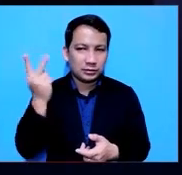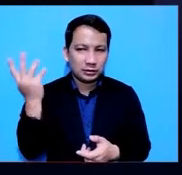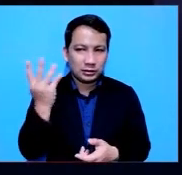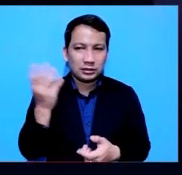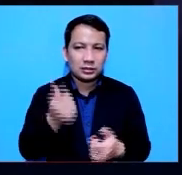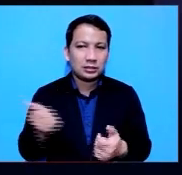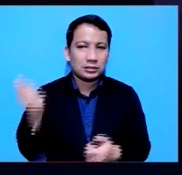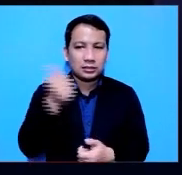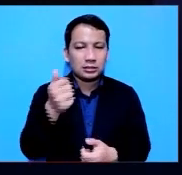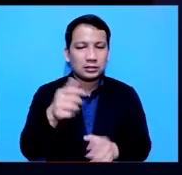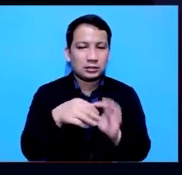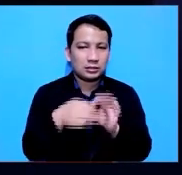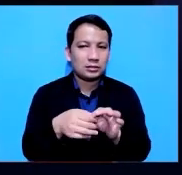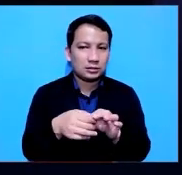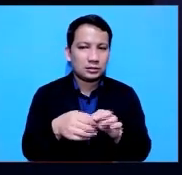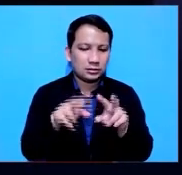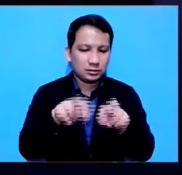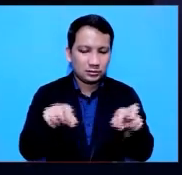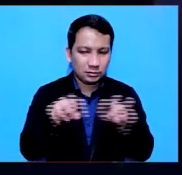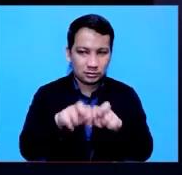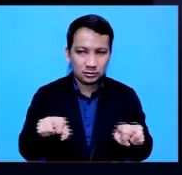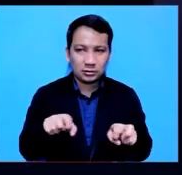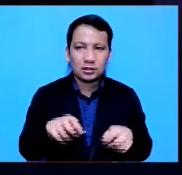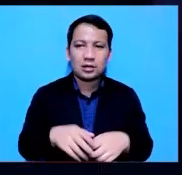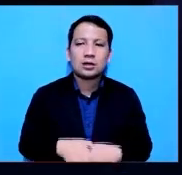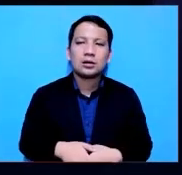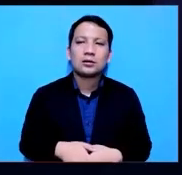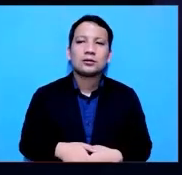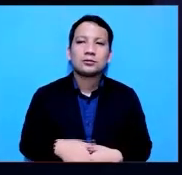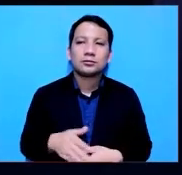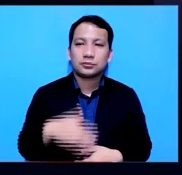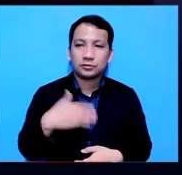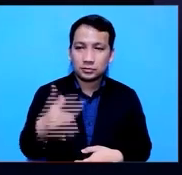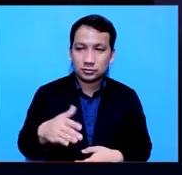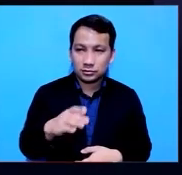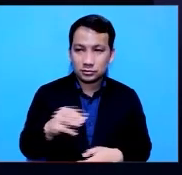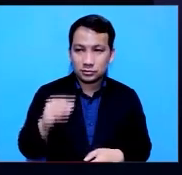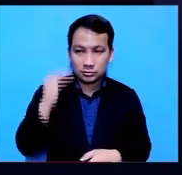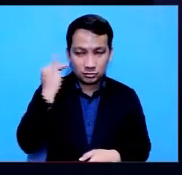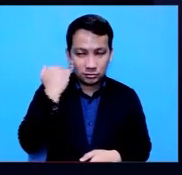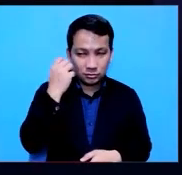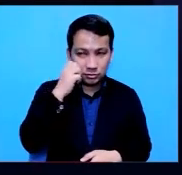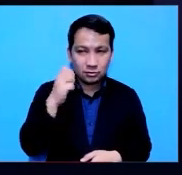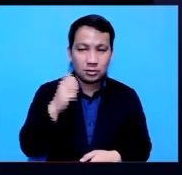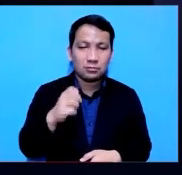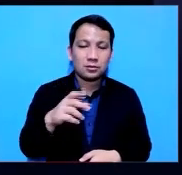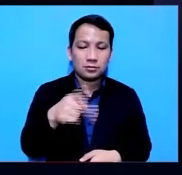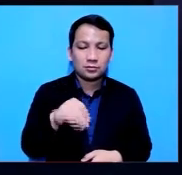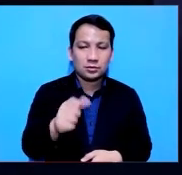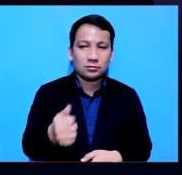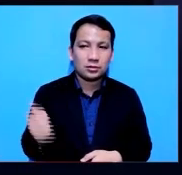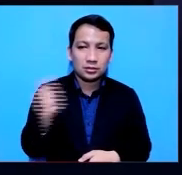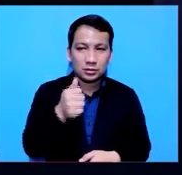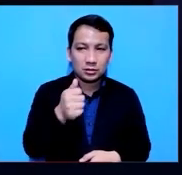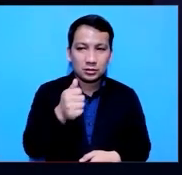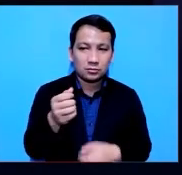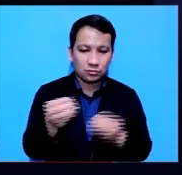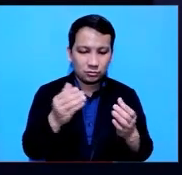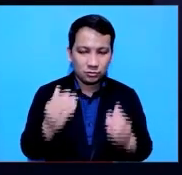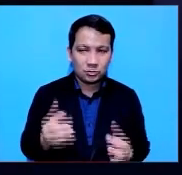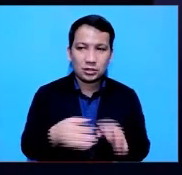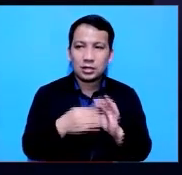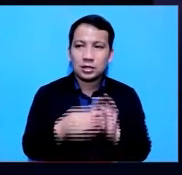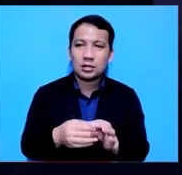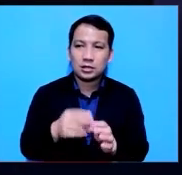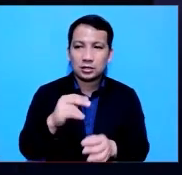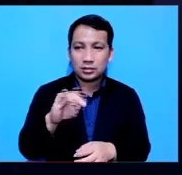Directorate for Investigation and Detective Management, Major General Jonel Estomo na PNP Deputy Chief for Operations,